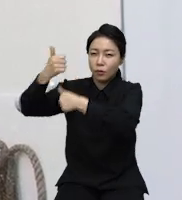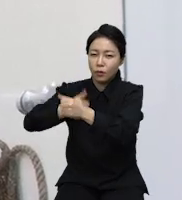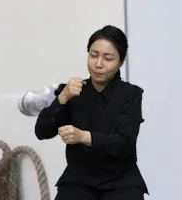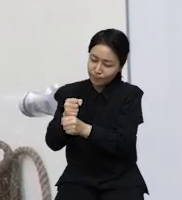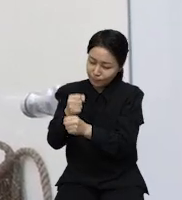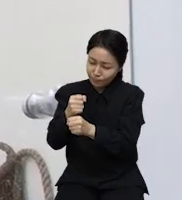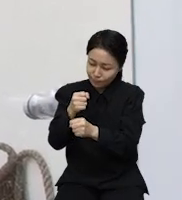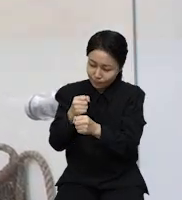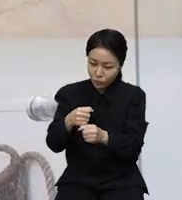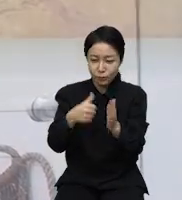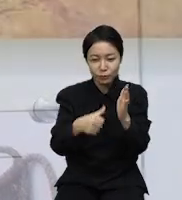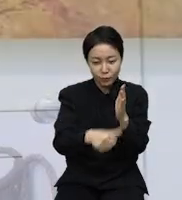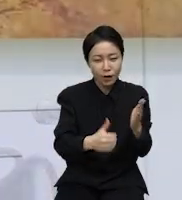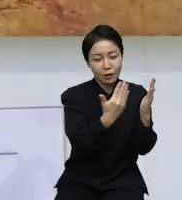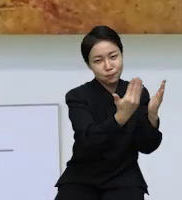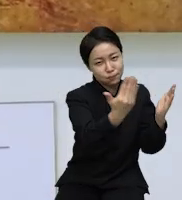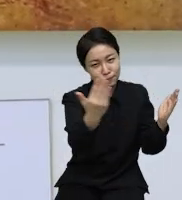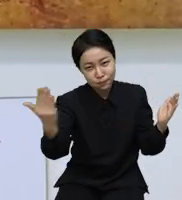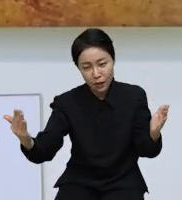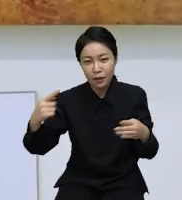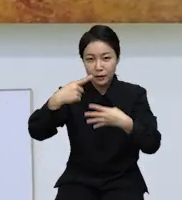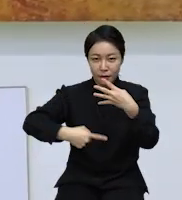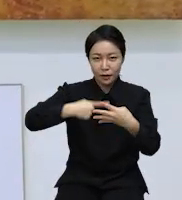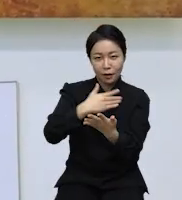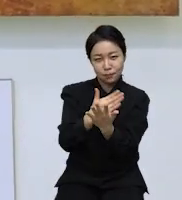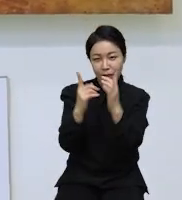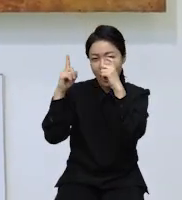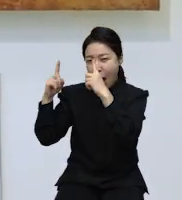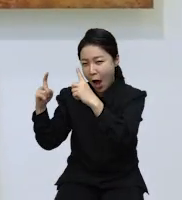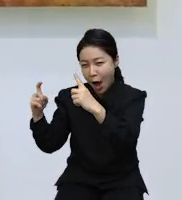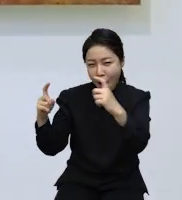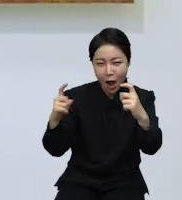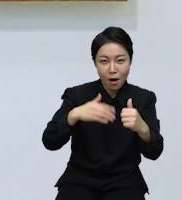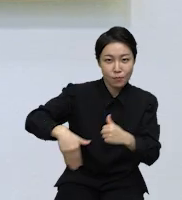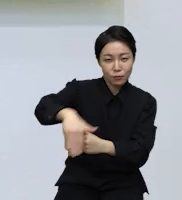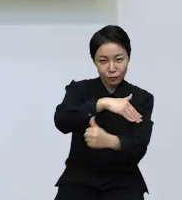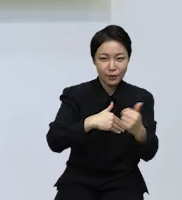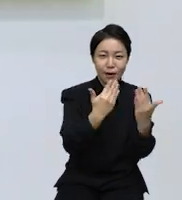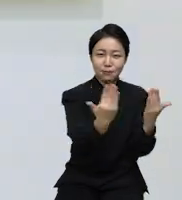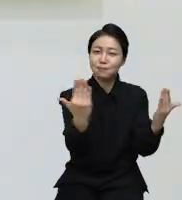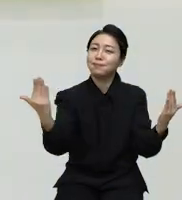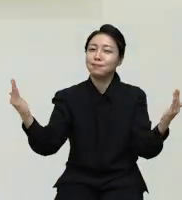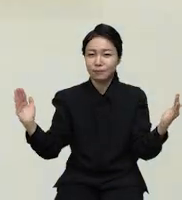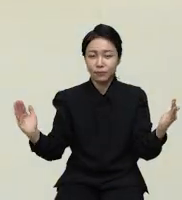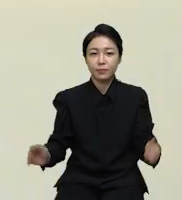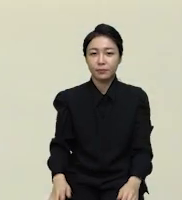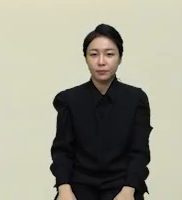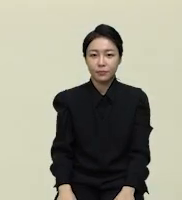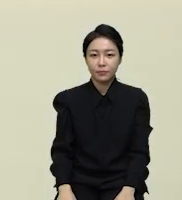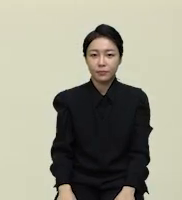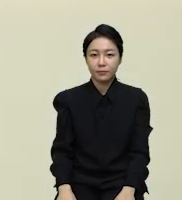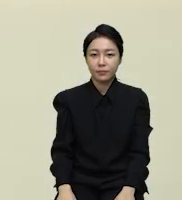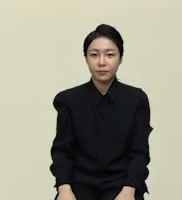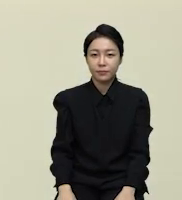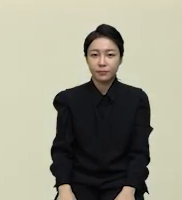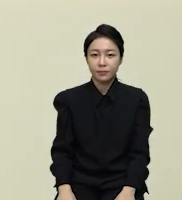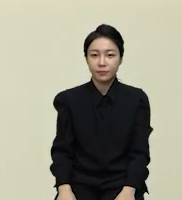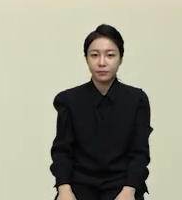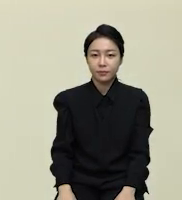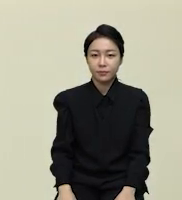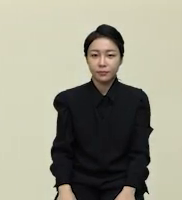쓰인 민속품과 함께 조상들의 계절별 풍속이 나타난 사진을 함께 전시해 계절의 다채로운 분위기를